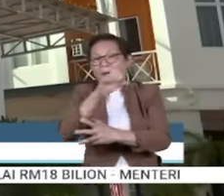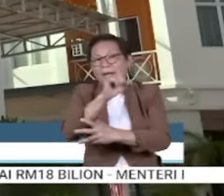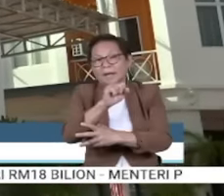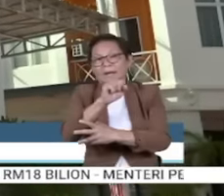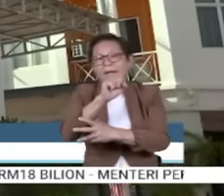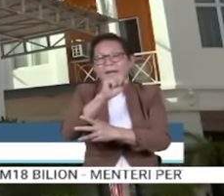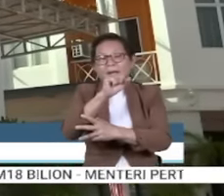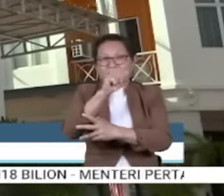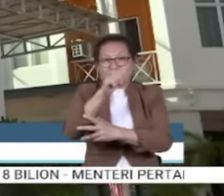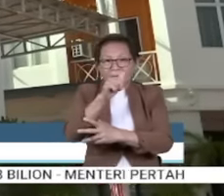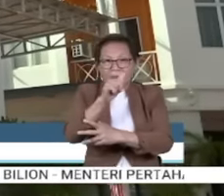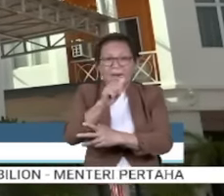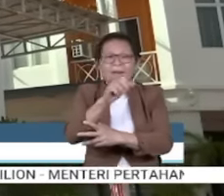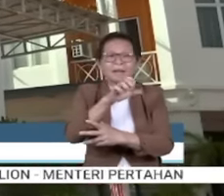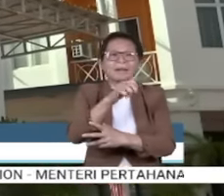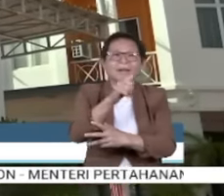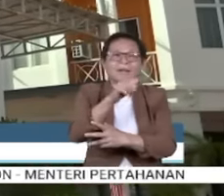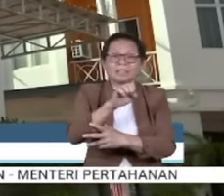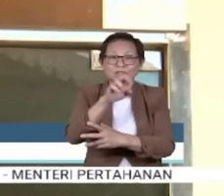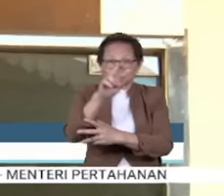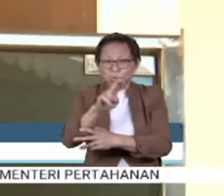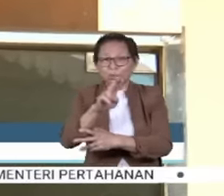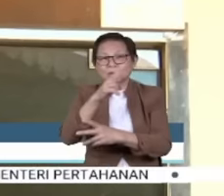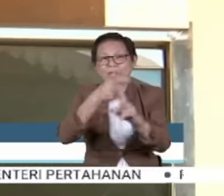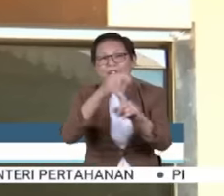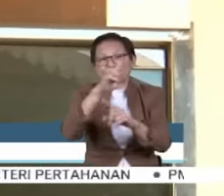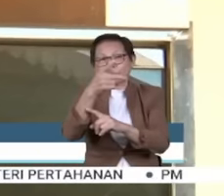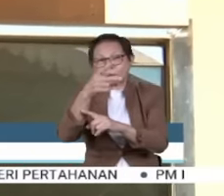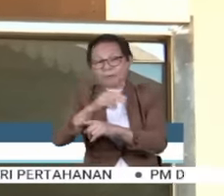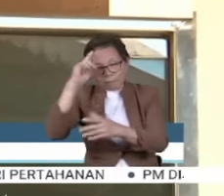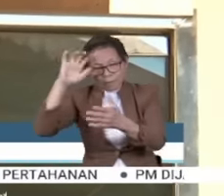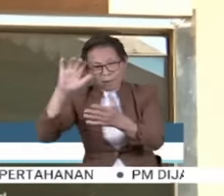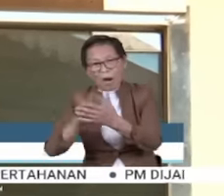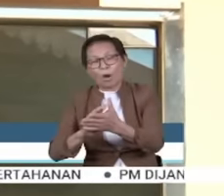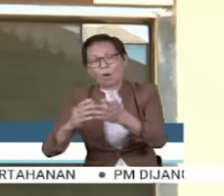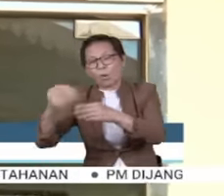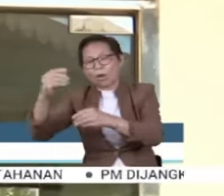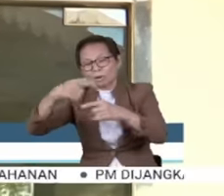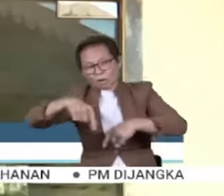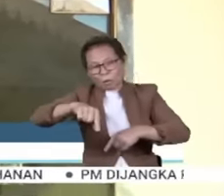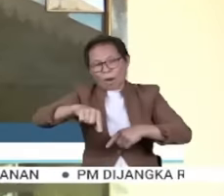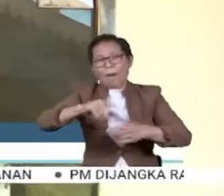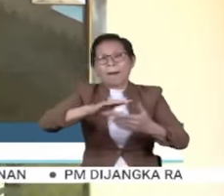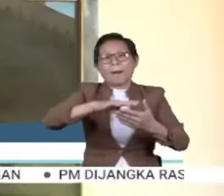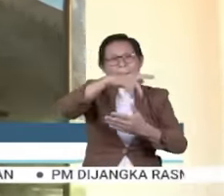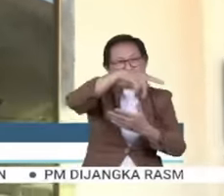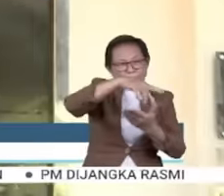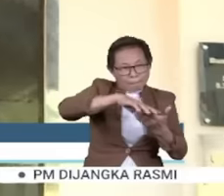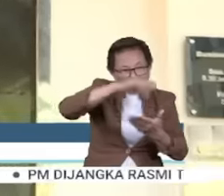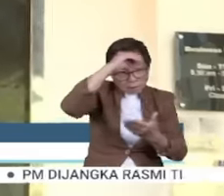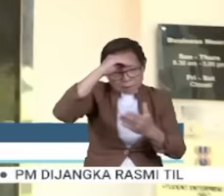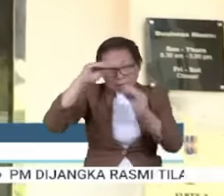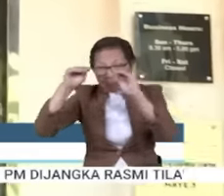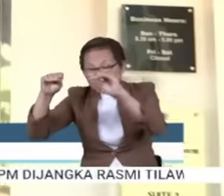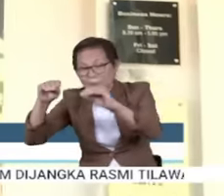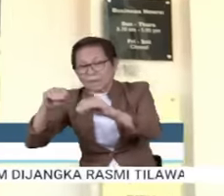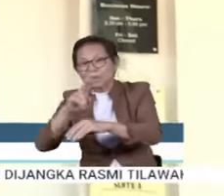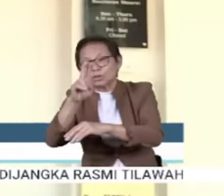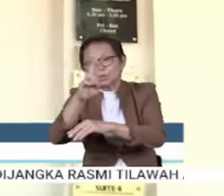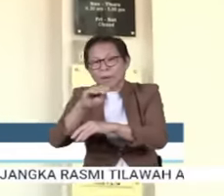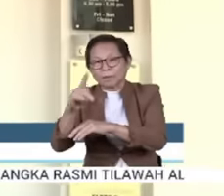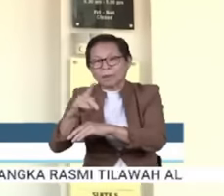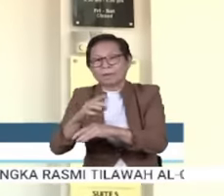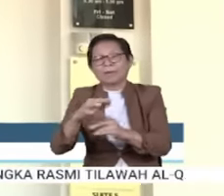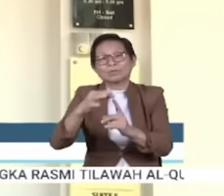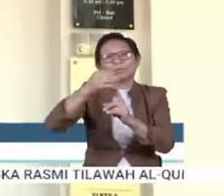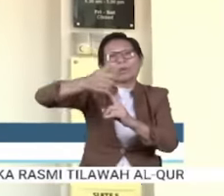ke UMK menunjukkan Kepercayaan dan keyakinan pihak luar dengan quality pengajaran dan pembelajaran di UMK terutamanya dalam aspek